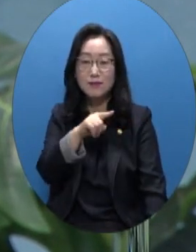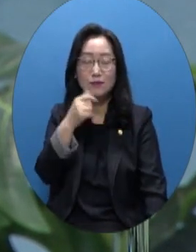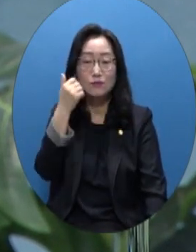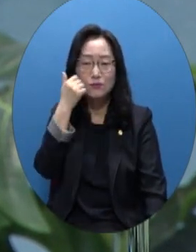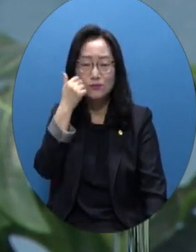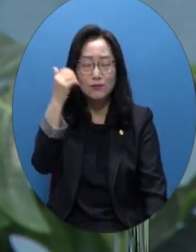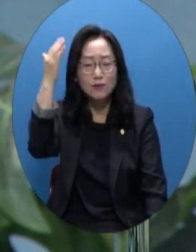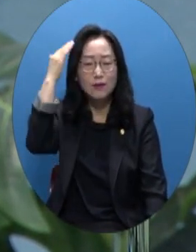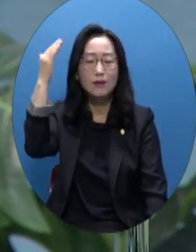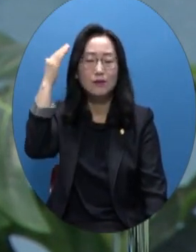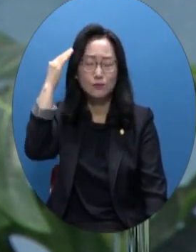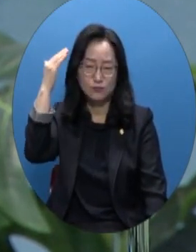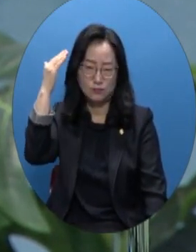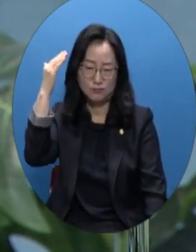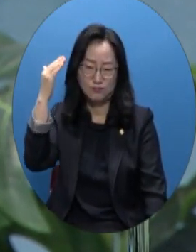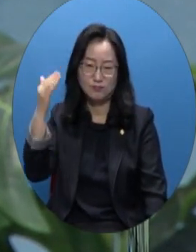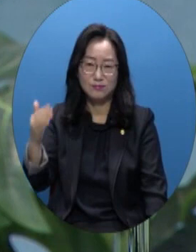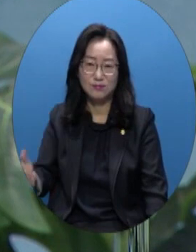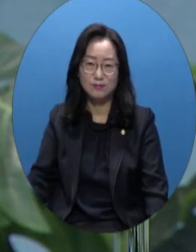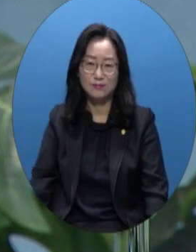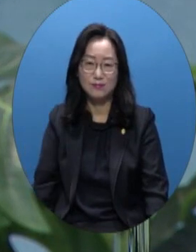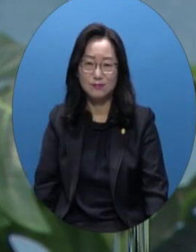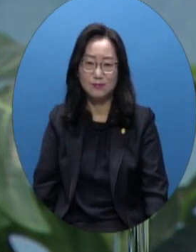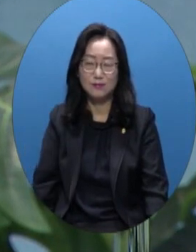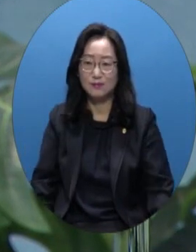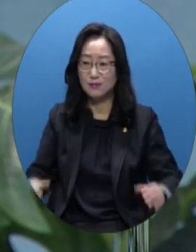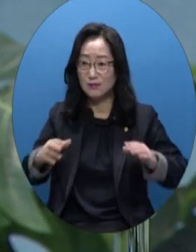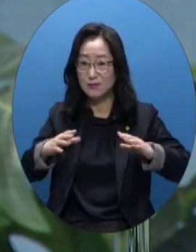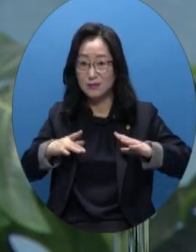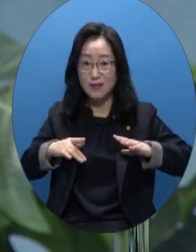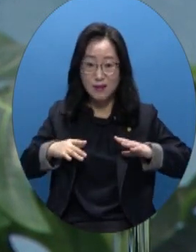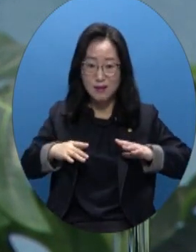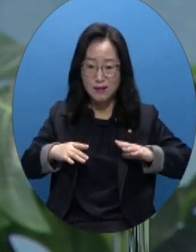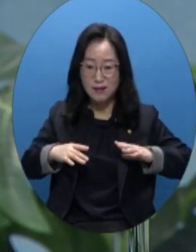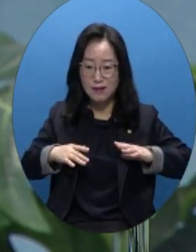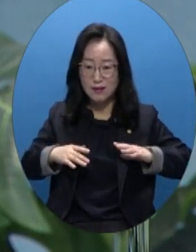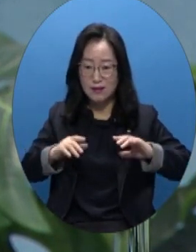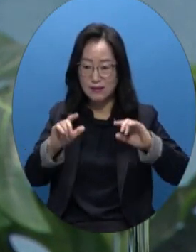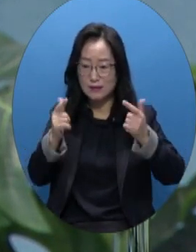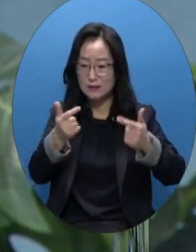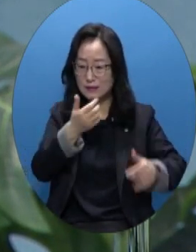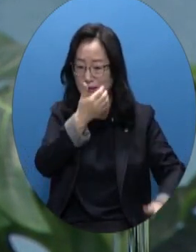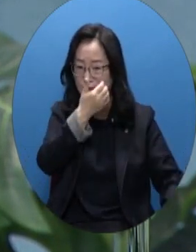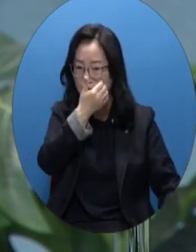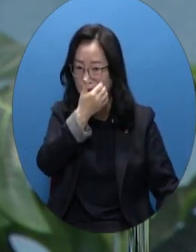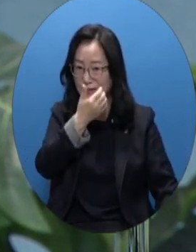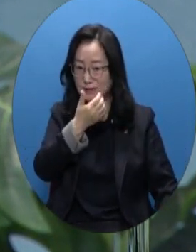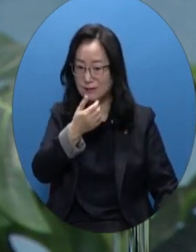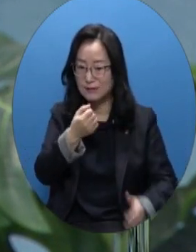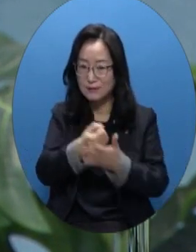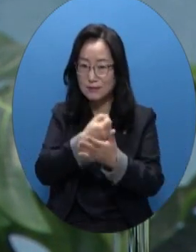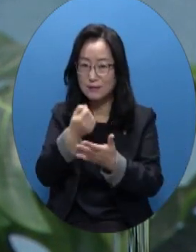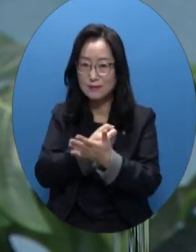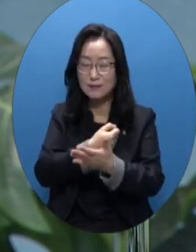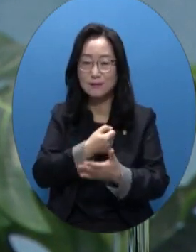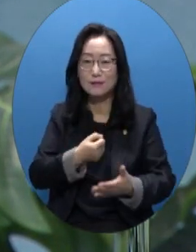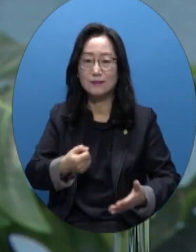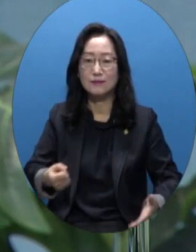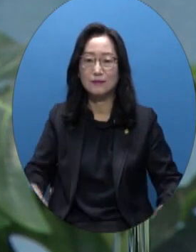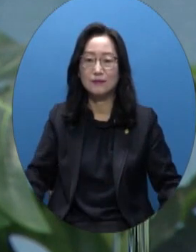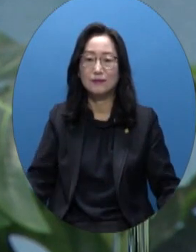우리 대한민국 입니다 뭐 자랑할 것으로 1위가 되어야 되는데 좀 더 많다 건 현실입니다